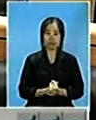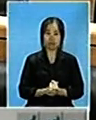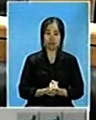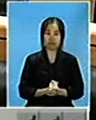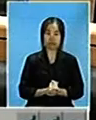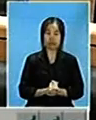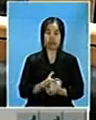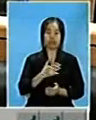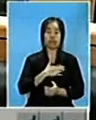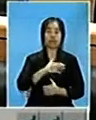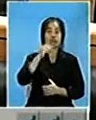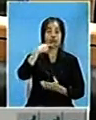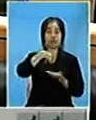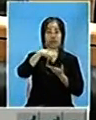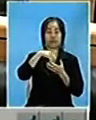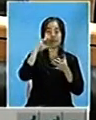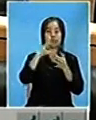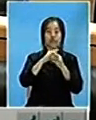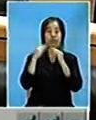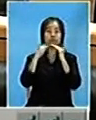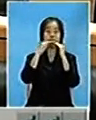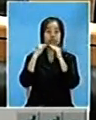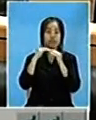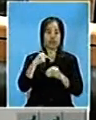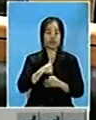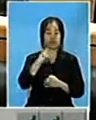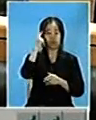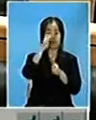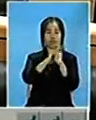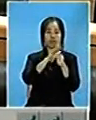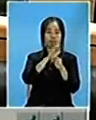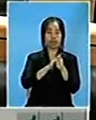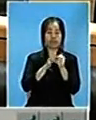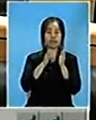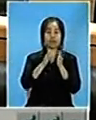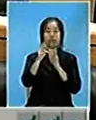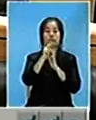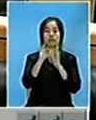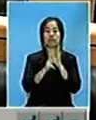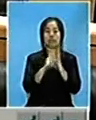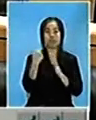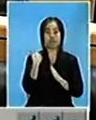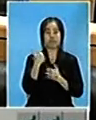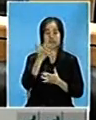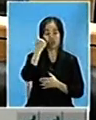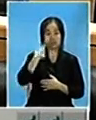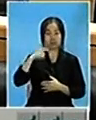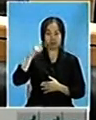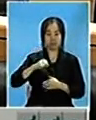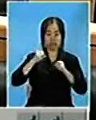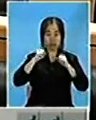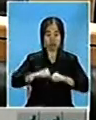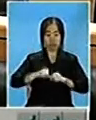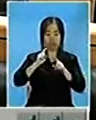ประชาธิปไตยนะครับผมเห็นใจฝ่ายตุลาการนะครับคือบางเรื่องนี่เวลาศาลรัฐธรรมนูญตัดสินมาเนี่ยผมไม่เห็นด้วยหลายเรื่อง